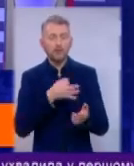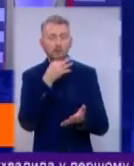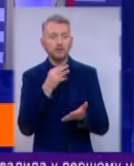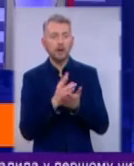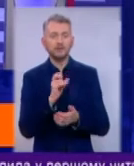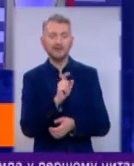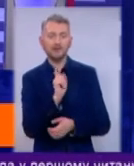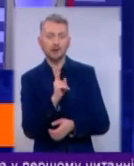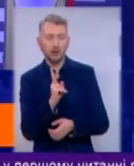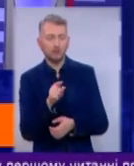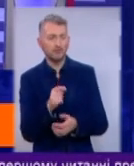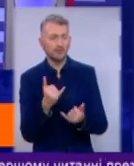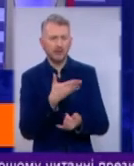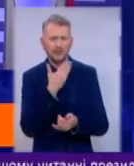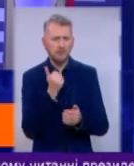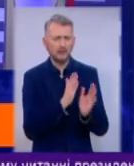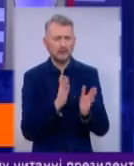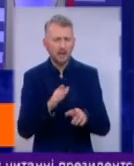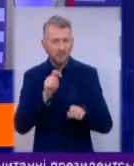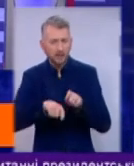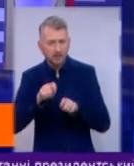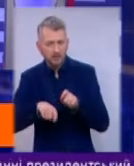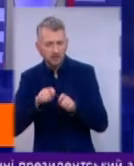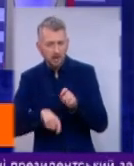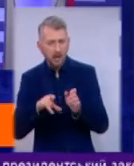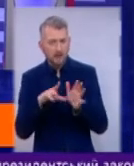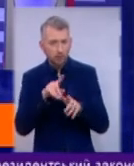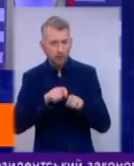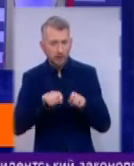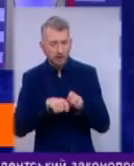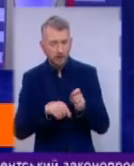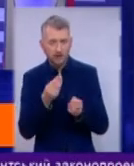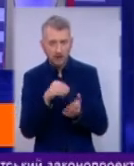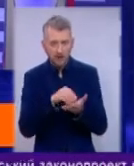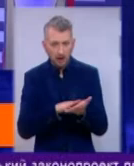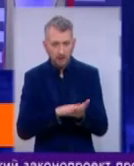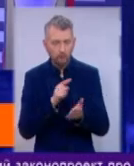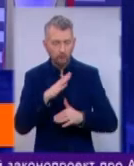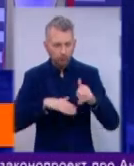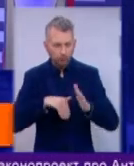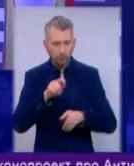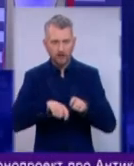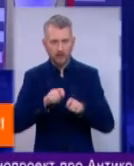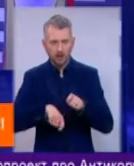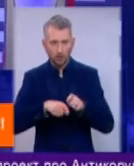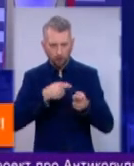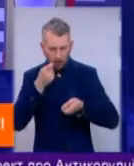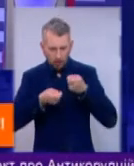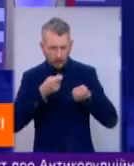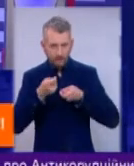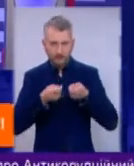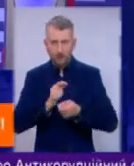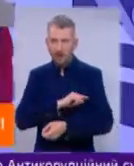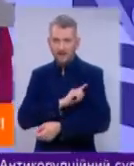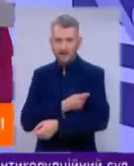корупції, яка наразі не має ні системи верифікації, електронної перевірки цих декларацій, тому що вони фактично вручну перевіряють, ні відповідного... Фізичної